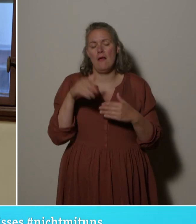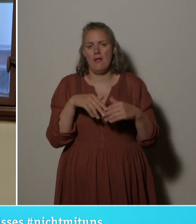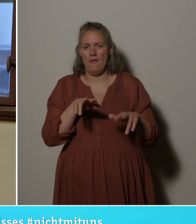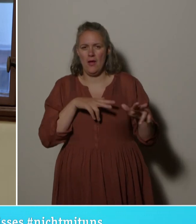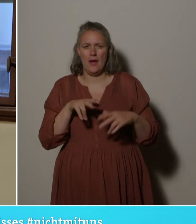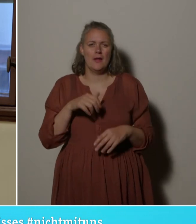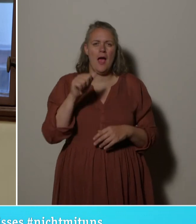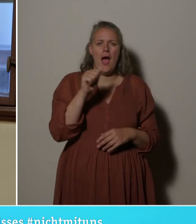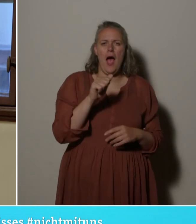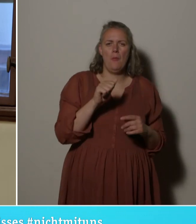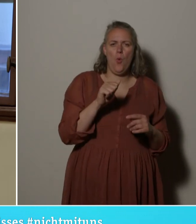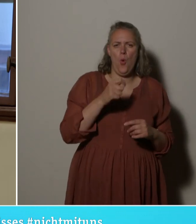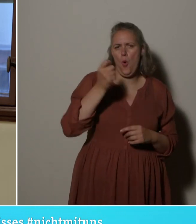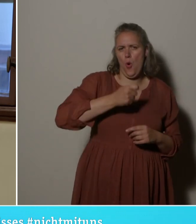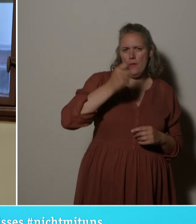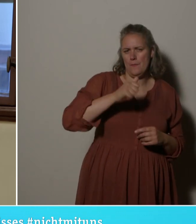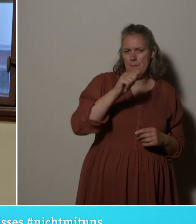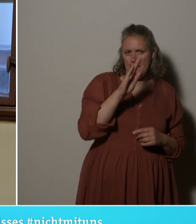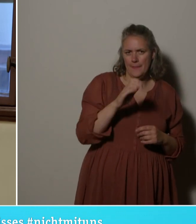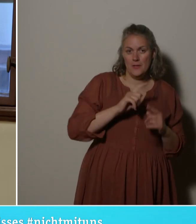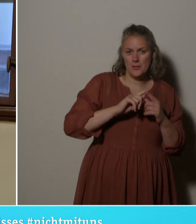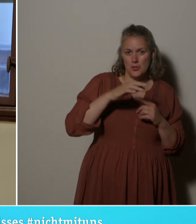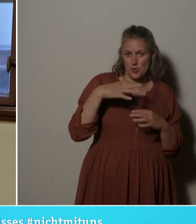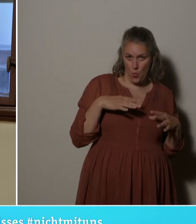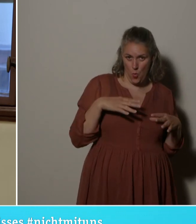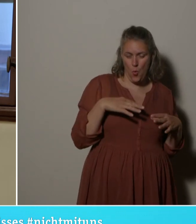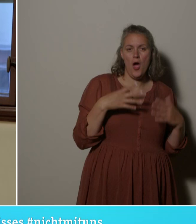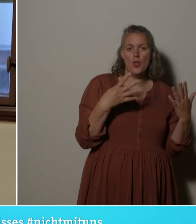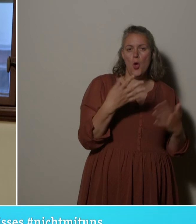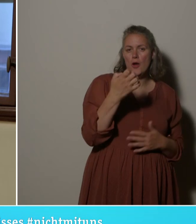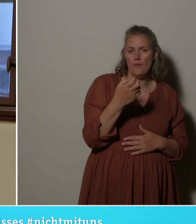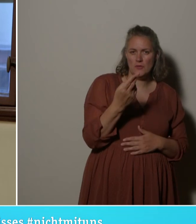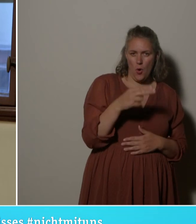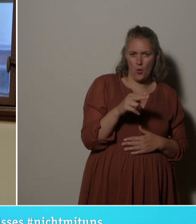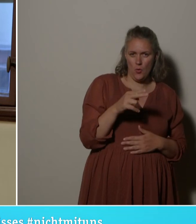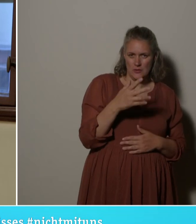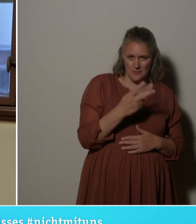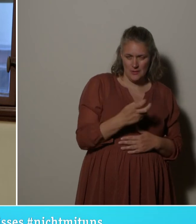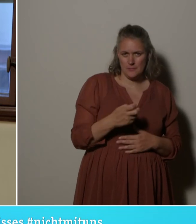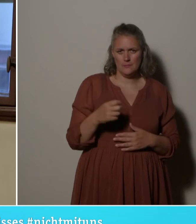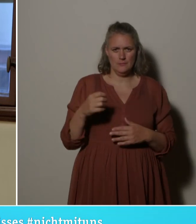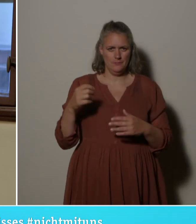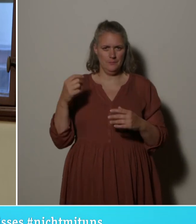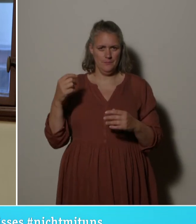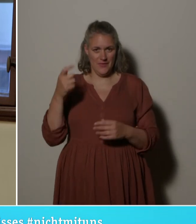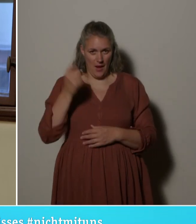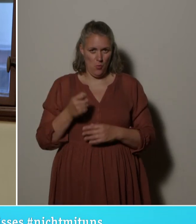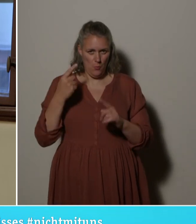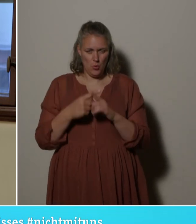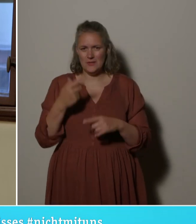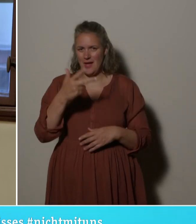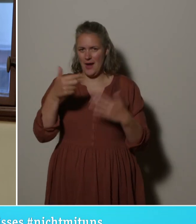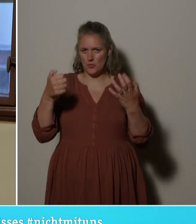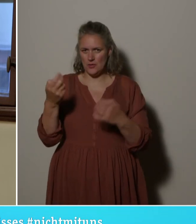das Abo Solo, das kostet 59,20 Euro. Dann haben wir das Abo Plus, das kostet 63,10 Euro. Dann haben wir